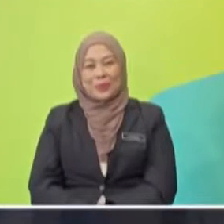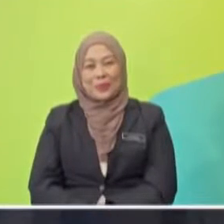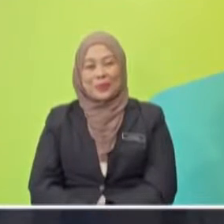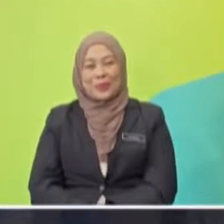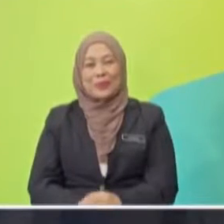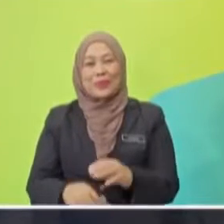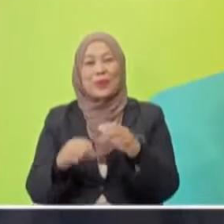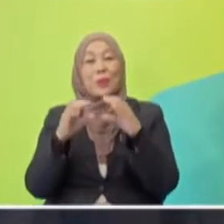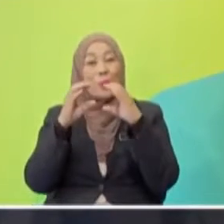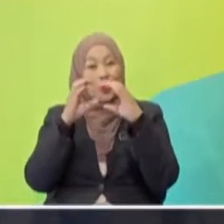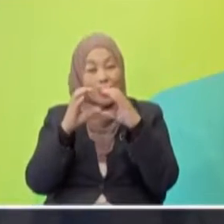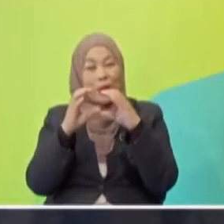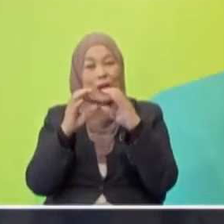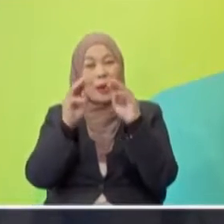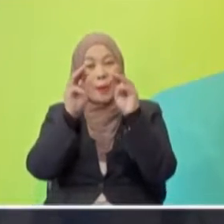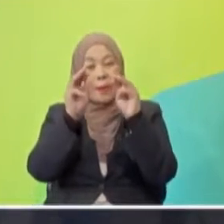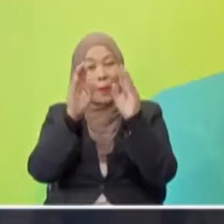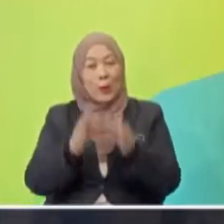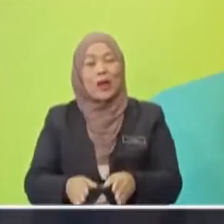ciptaan manusia